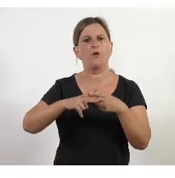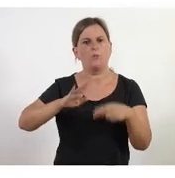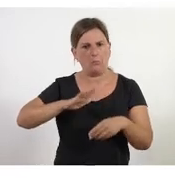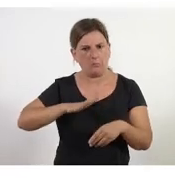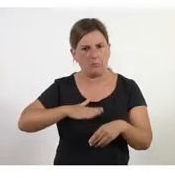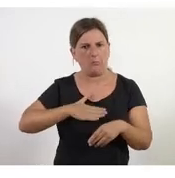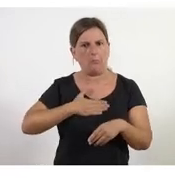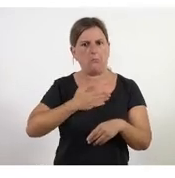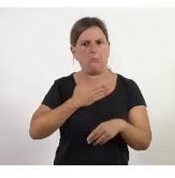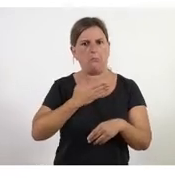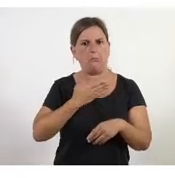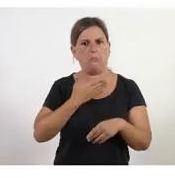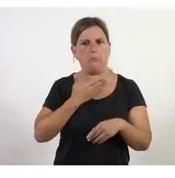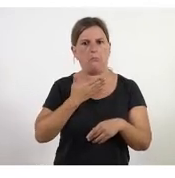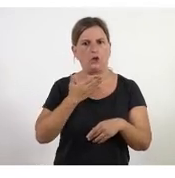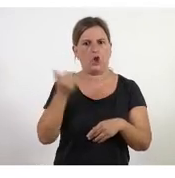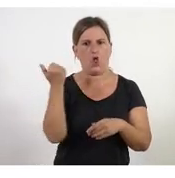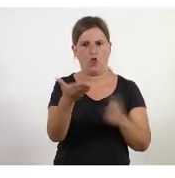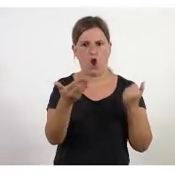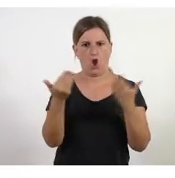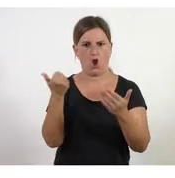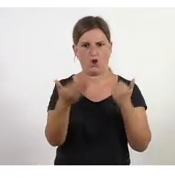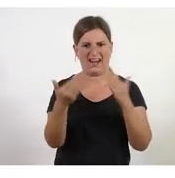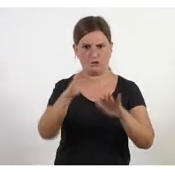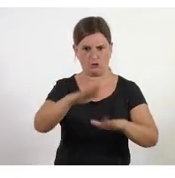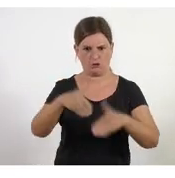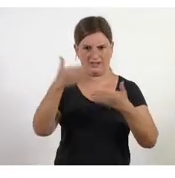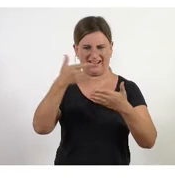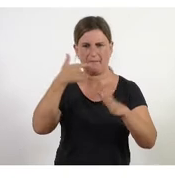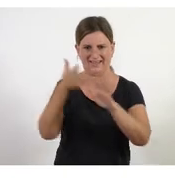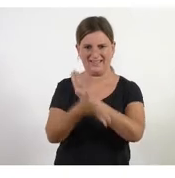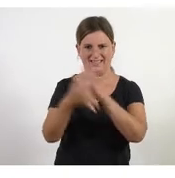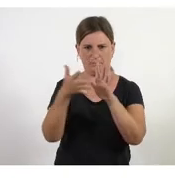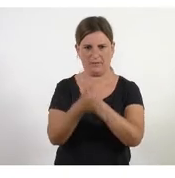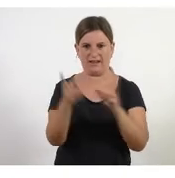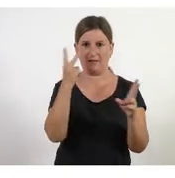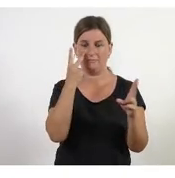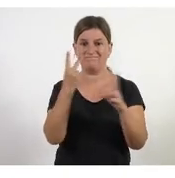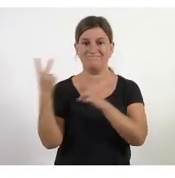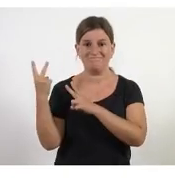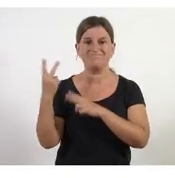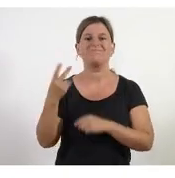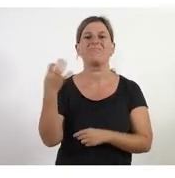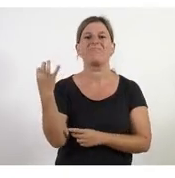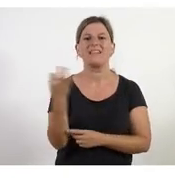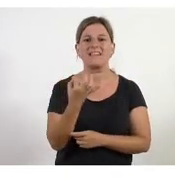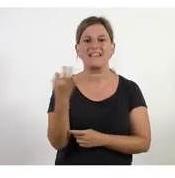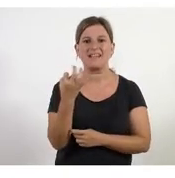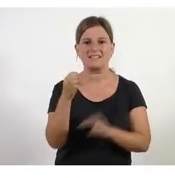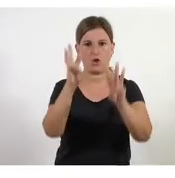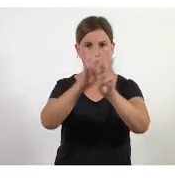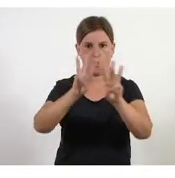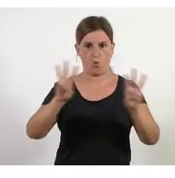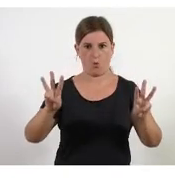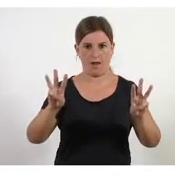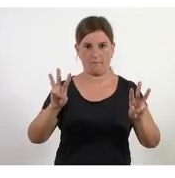podeu rebre aquestes donacions, d'acord? I avui parlarem i veurem el què. En pantalla teniu la pàgina web